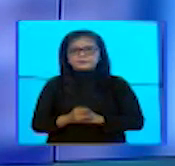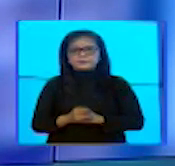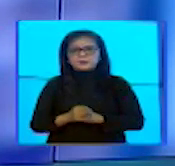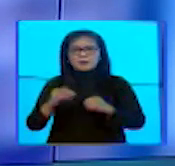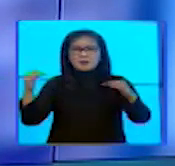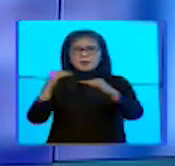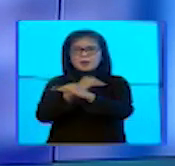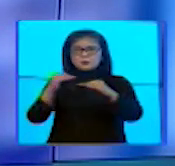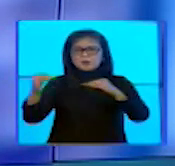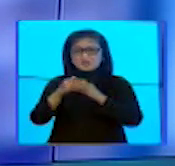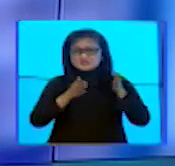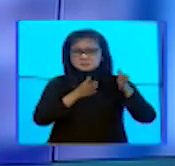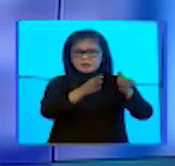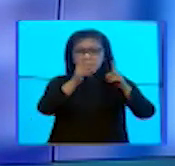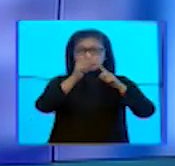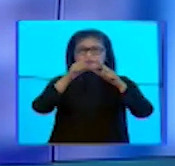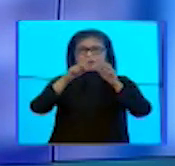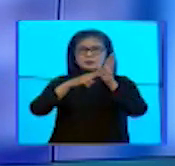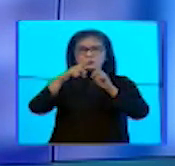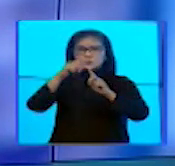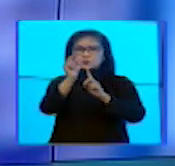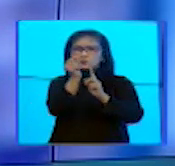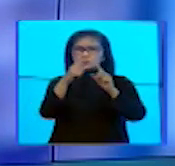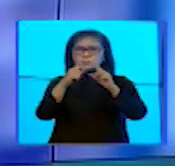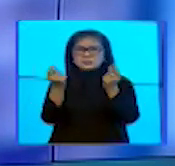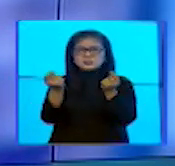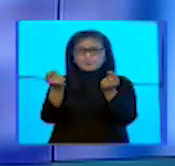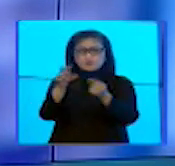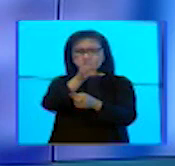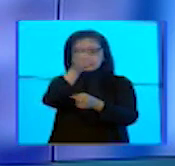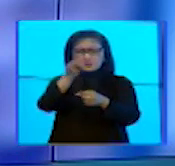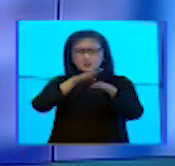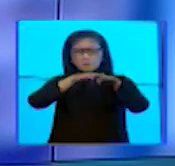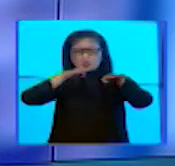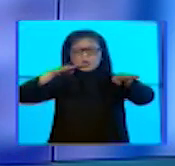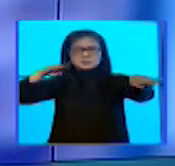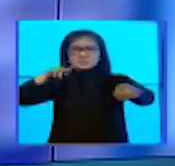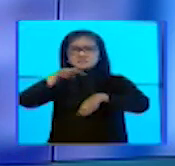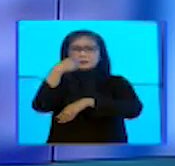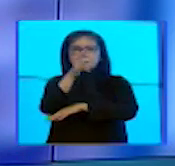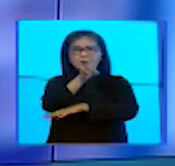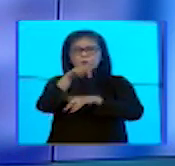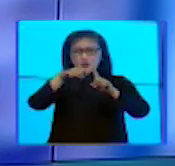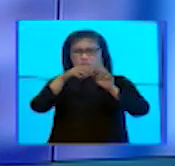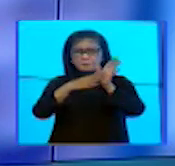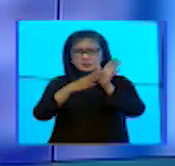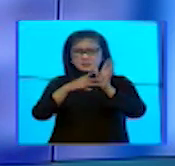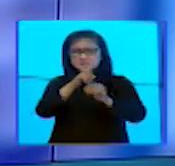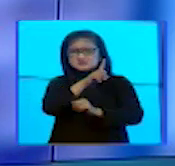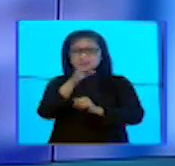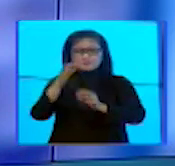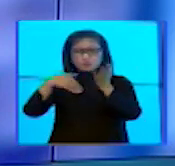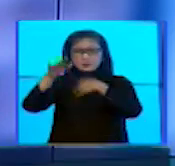Pemirsa, arus lalu lintas di jalur Pantura Cirebon Jawa Barat macet hingga 2 km. Ribuan pemudik dari arah Jakarta menuju Jawa Tengah dan Jawa